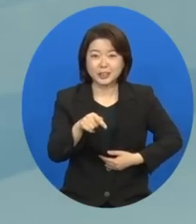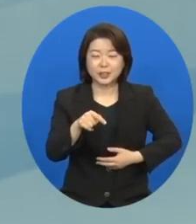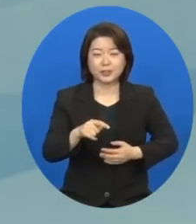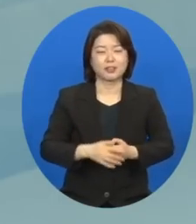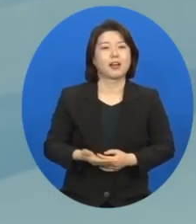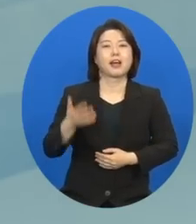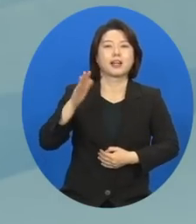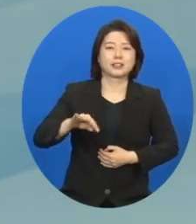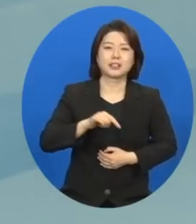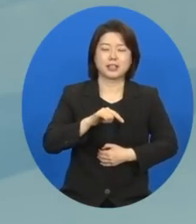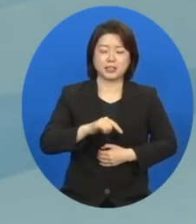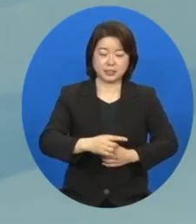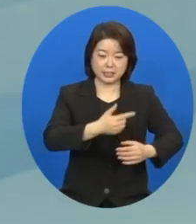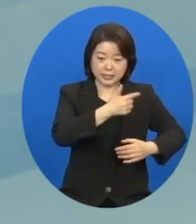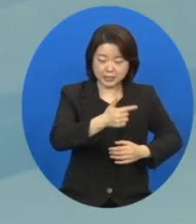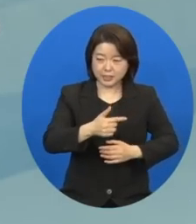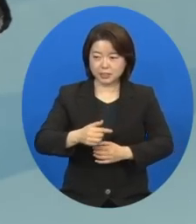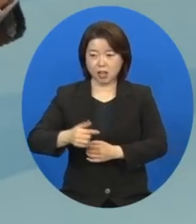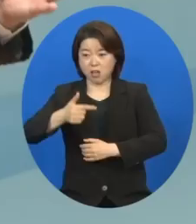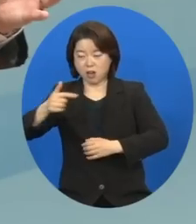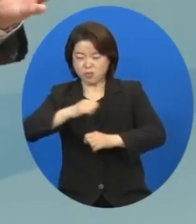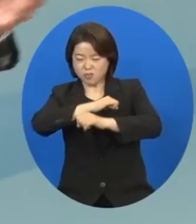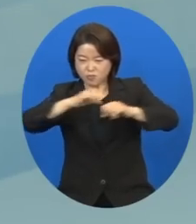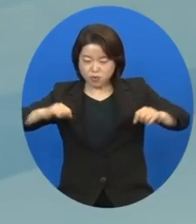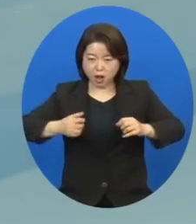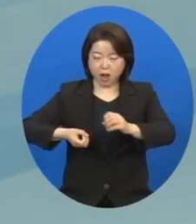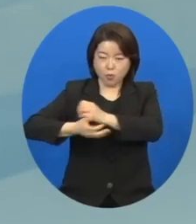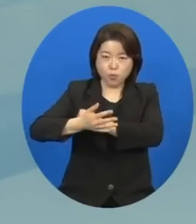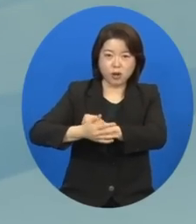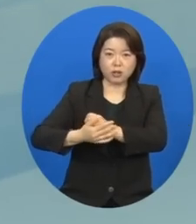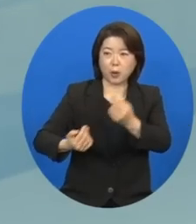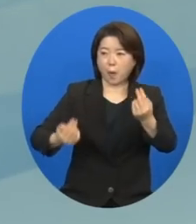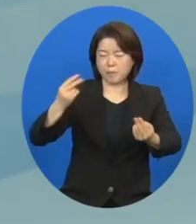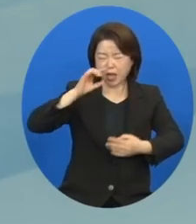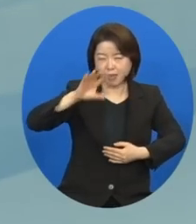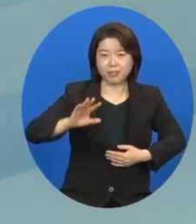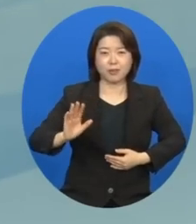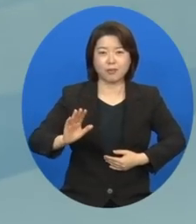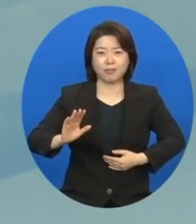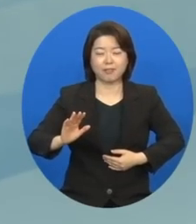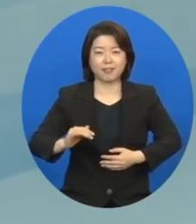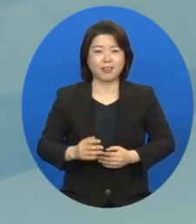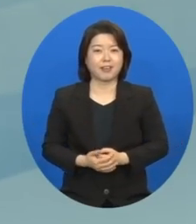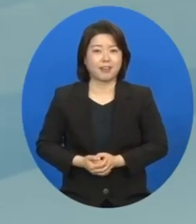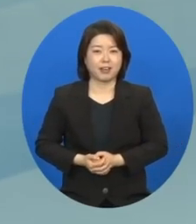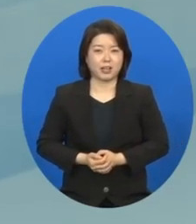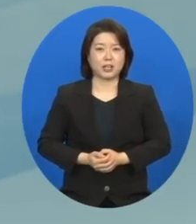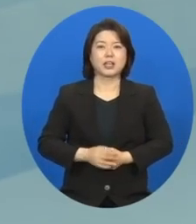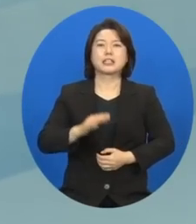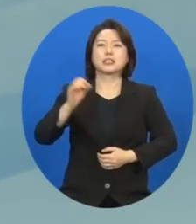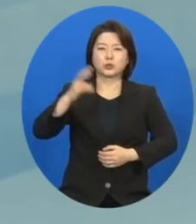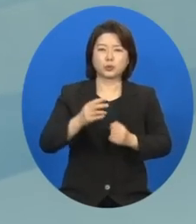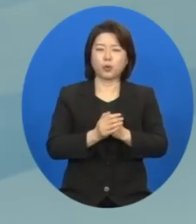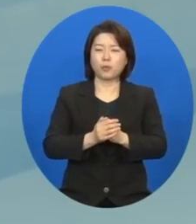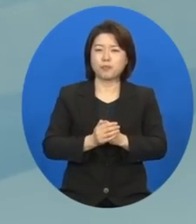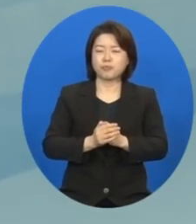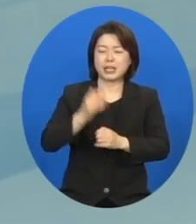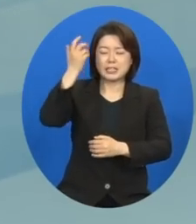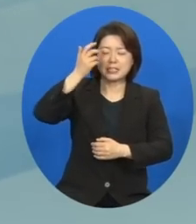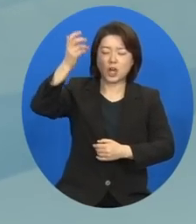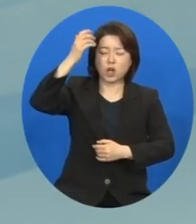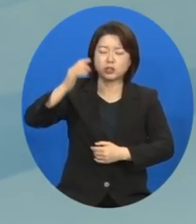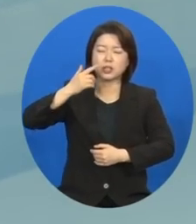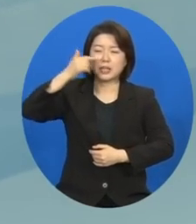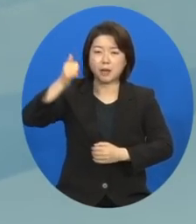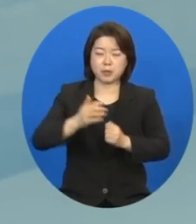그런데 그 규모와 크기와 넓이와 영향력에 있어서는 비교할 수 없는 것이죠. 그러면서 영적인 아버지,